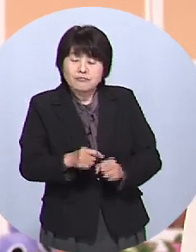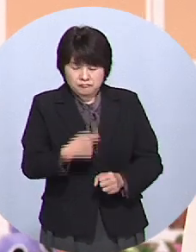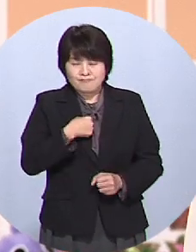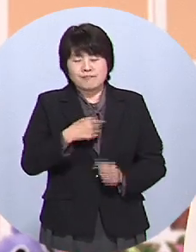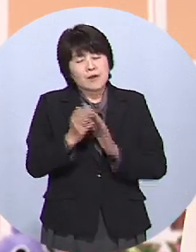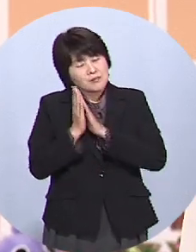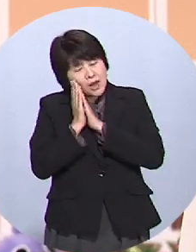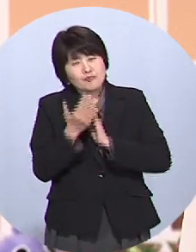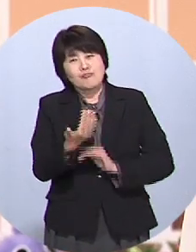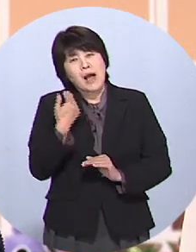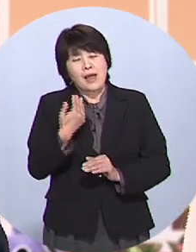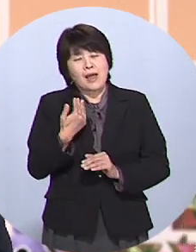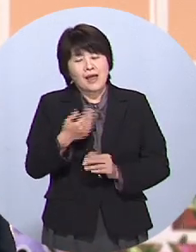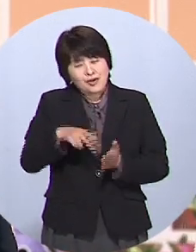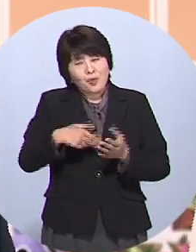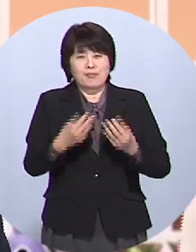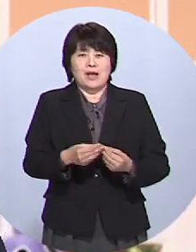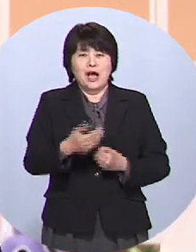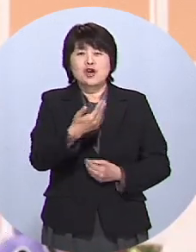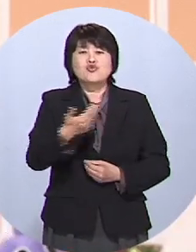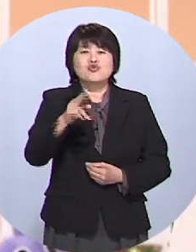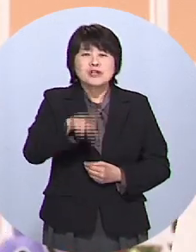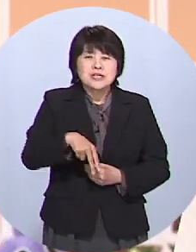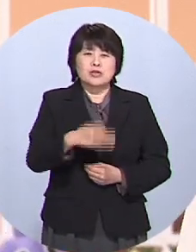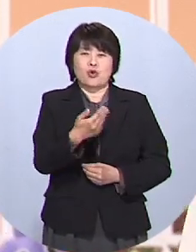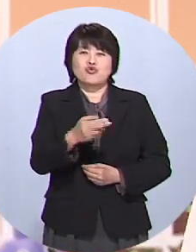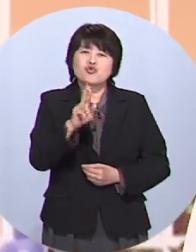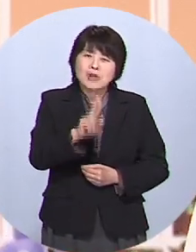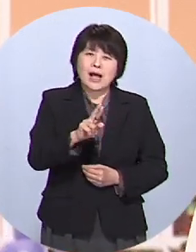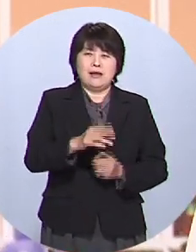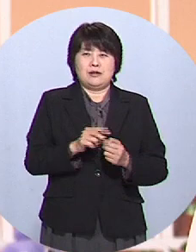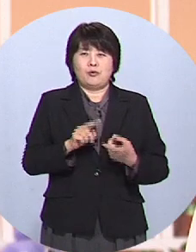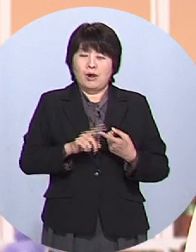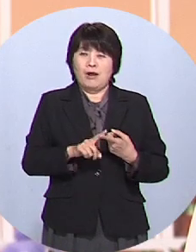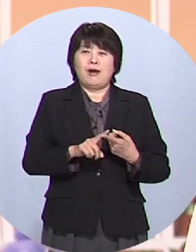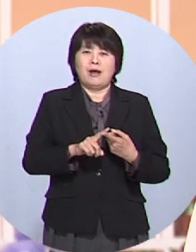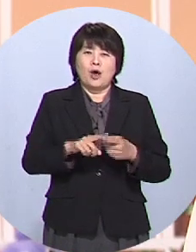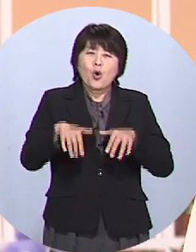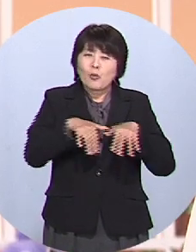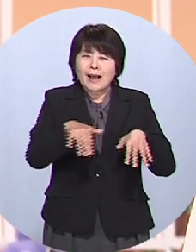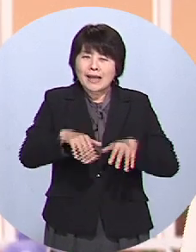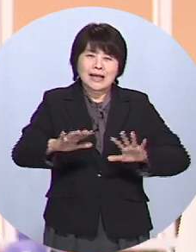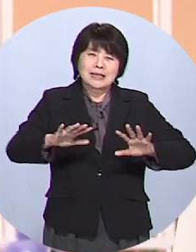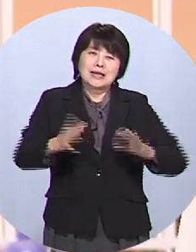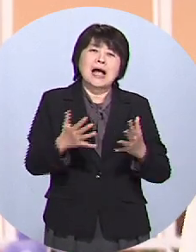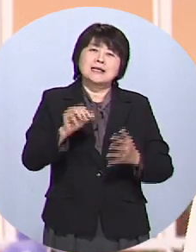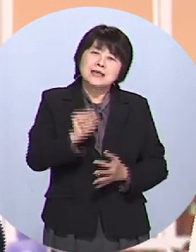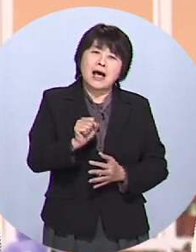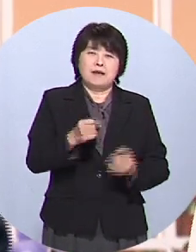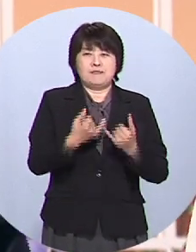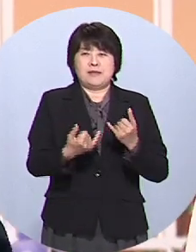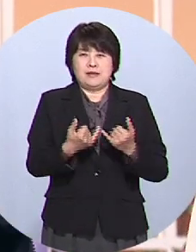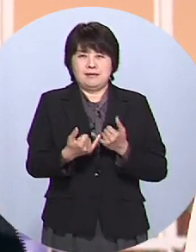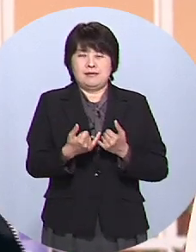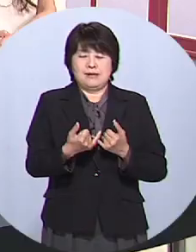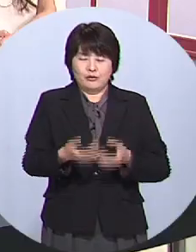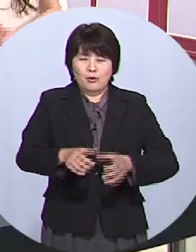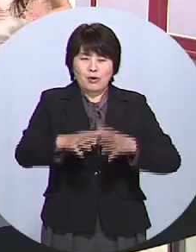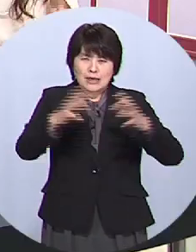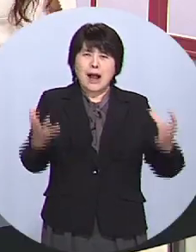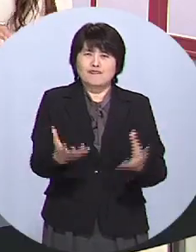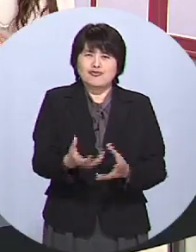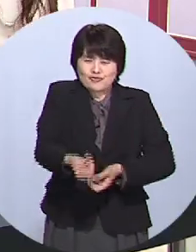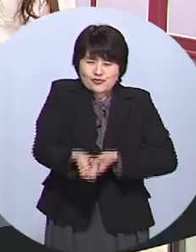ずっとやってた。あのグリとグラとかさ、あとはなんだろうな、そのお化けなんてないさとか、あと株抜いたりと